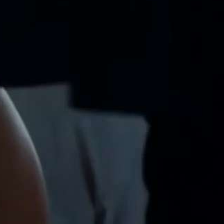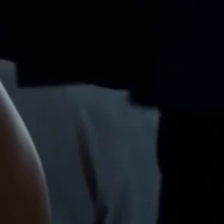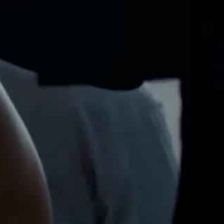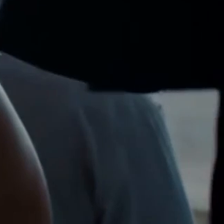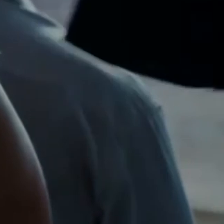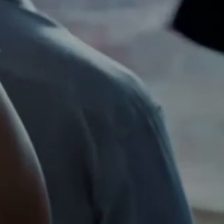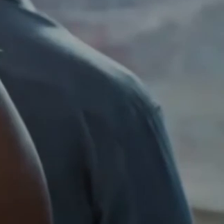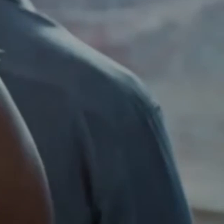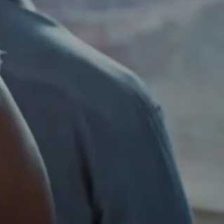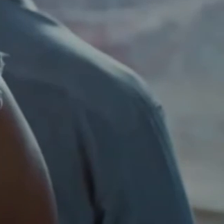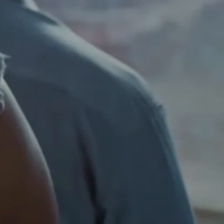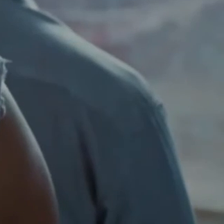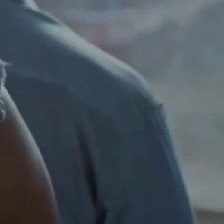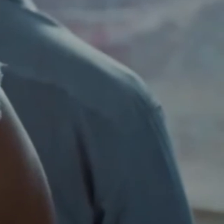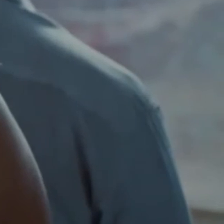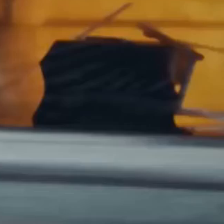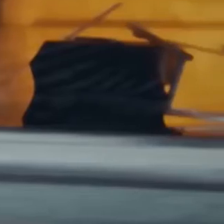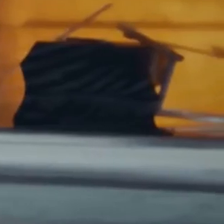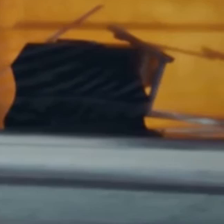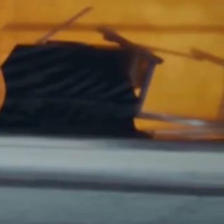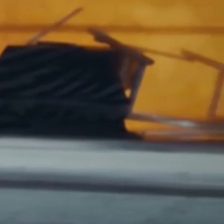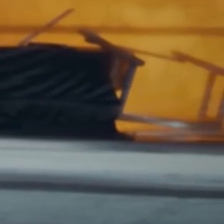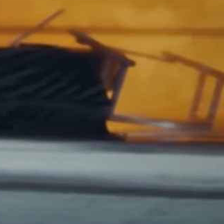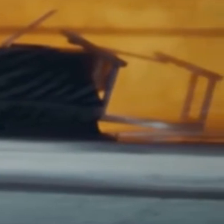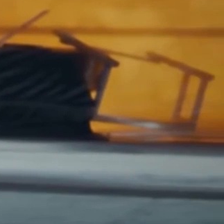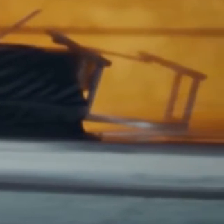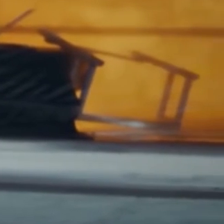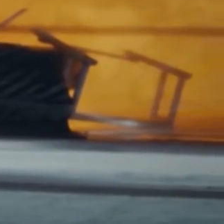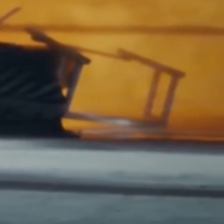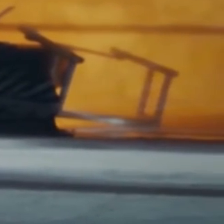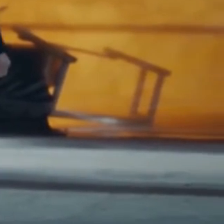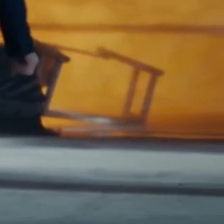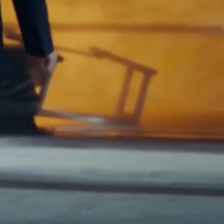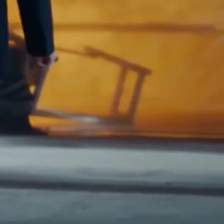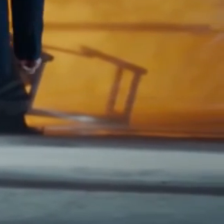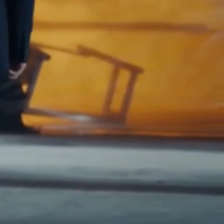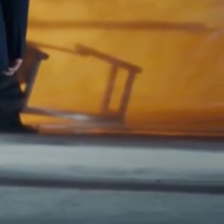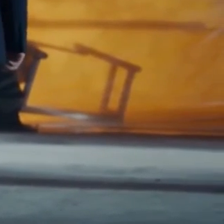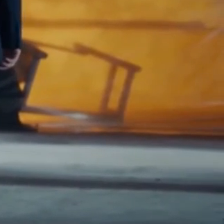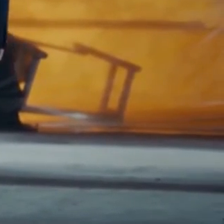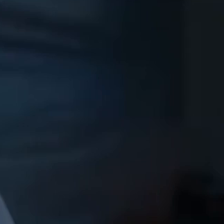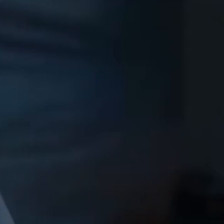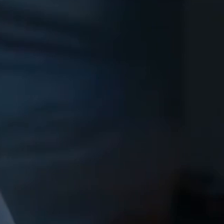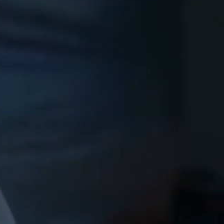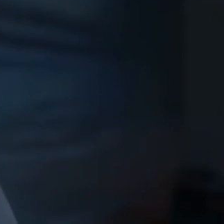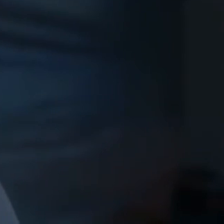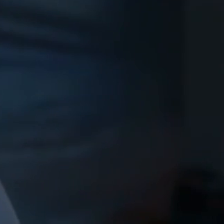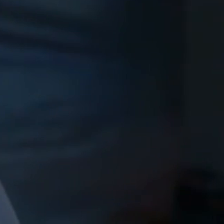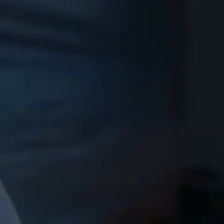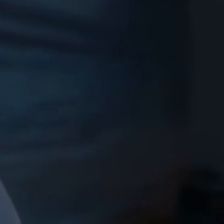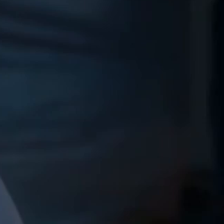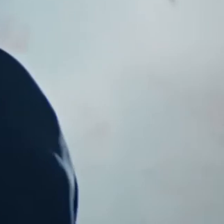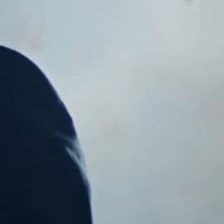geldi. Mekan inşaatı tamamlanmamış, boş bir daire. İçinde oldukları büyük alan üç tarafından şeffaf naylon gerilerek